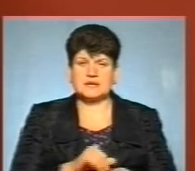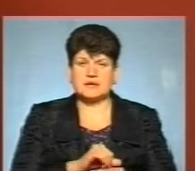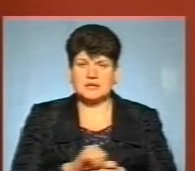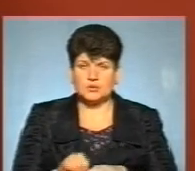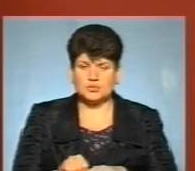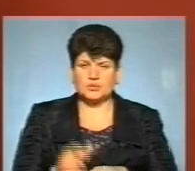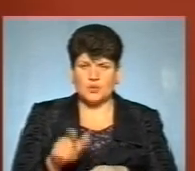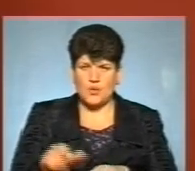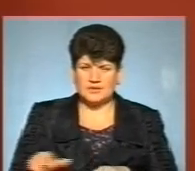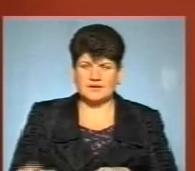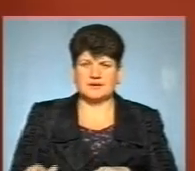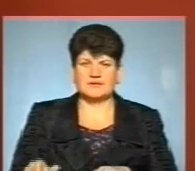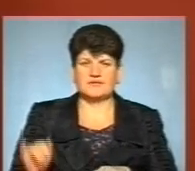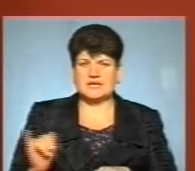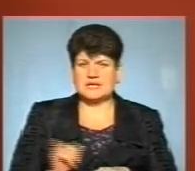прикордонників і